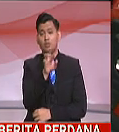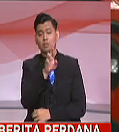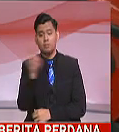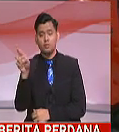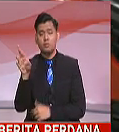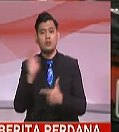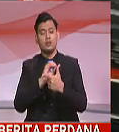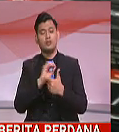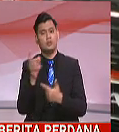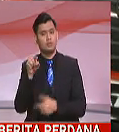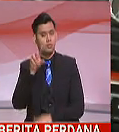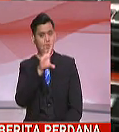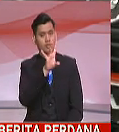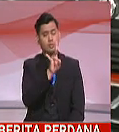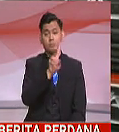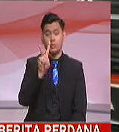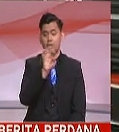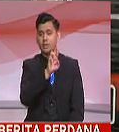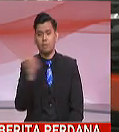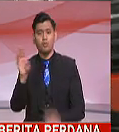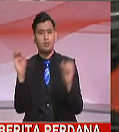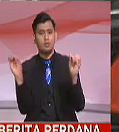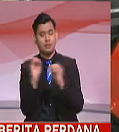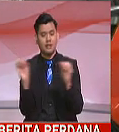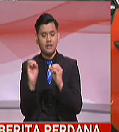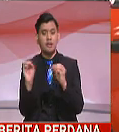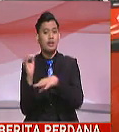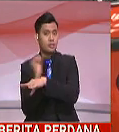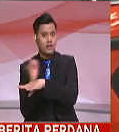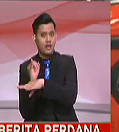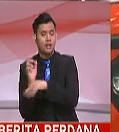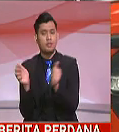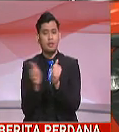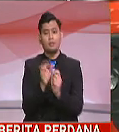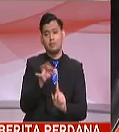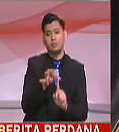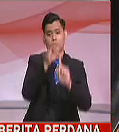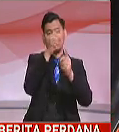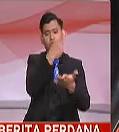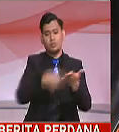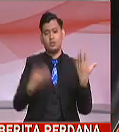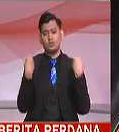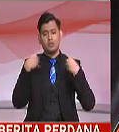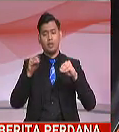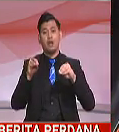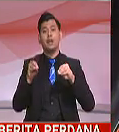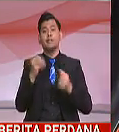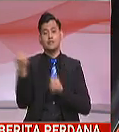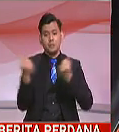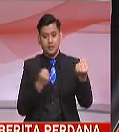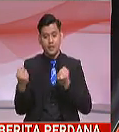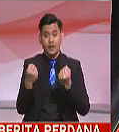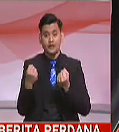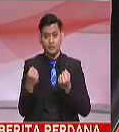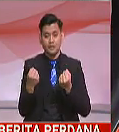RM61,500 hingga RM72,000 tanpa insurans dengan pengecualian cukai jualan. Kereta SUV ini